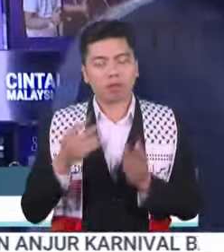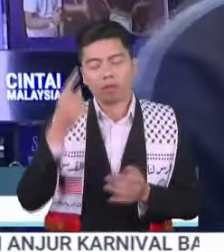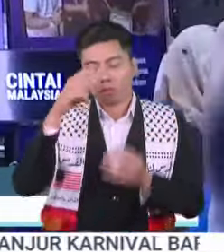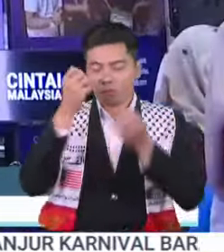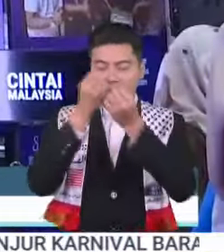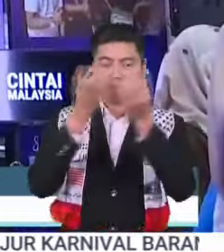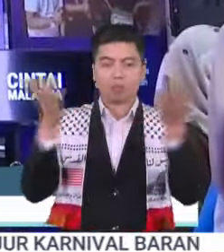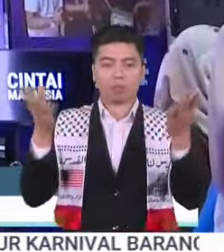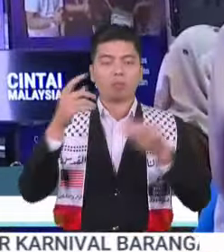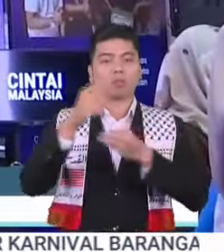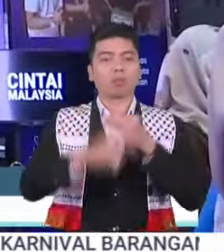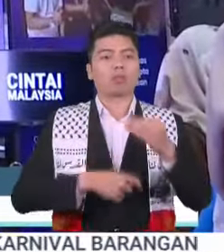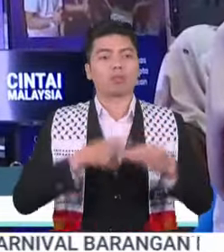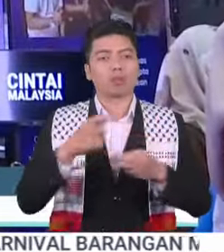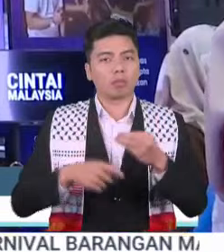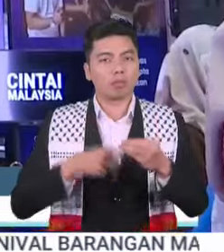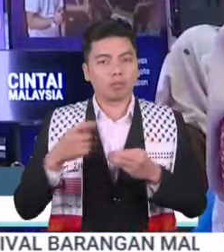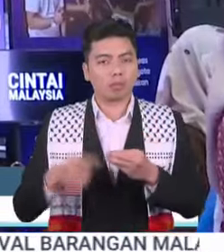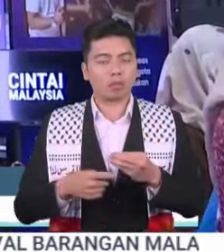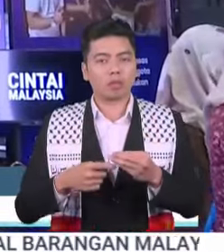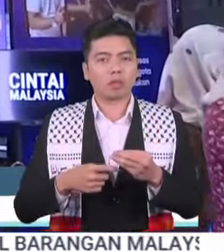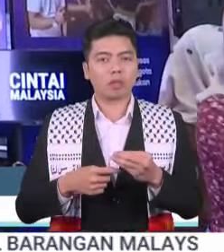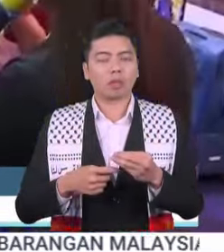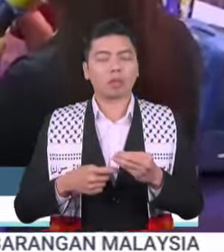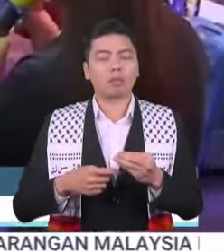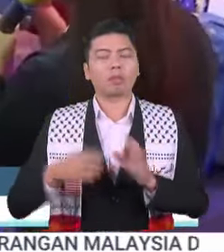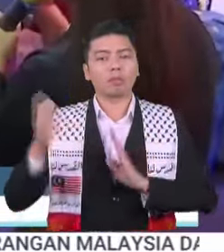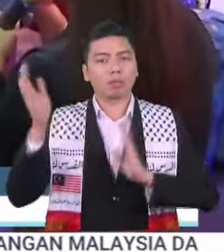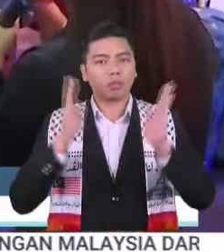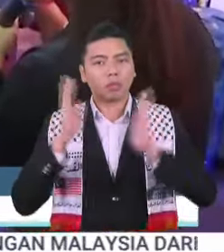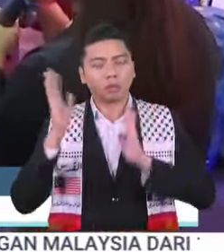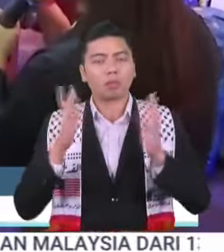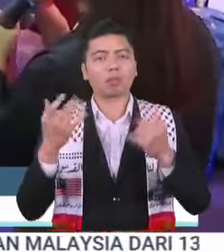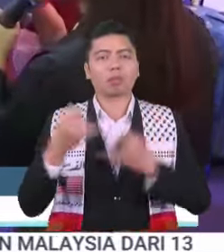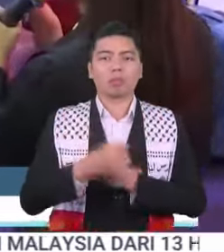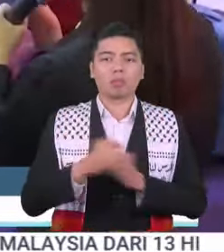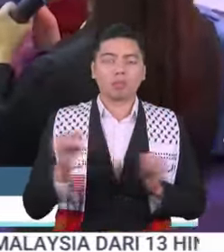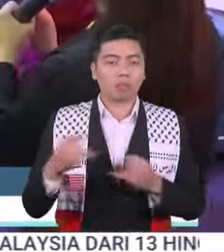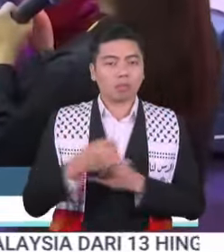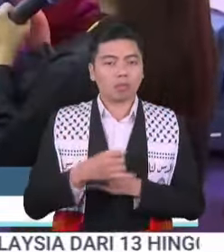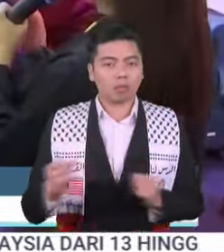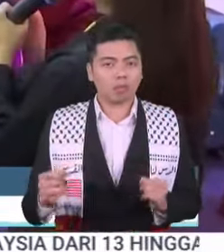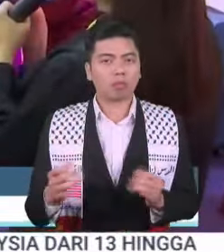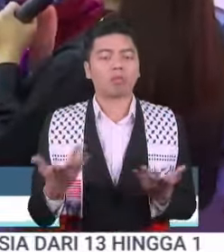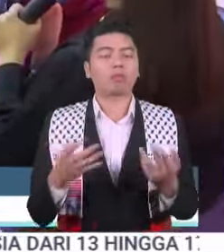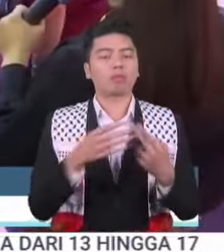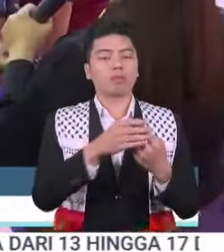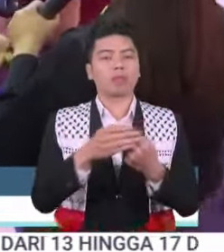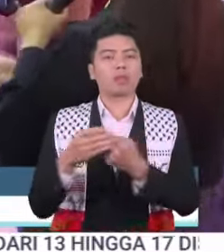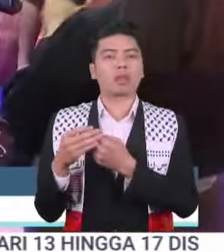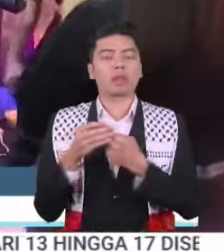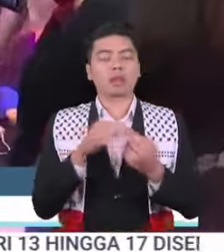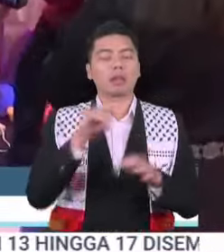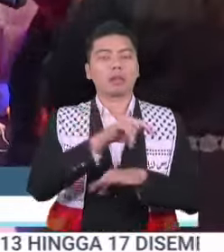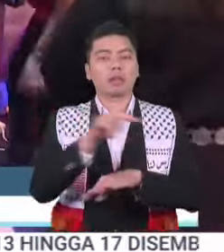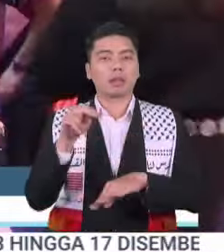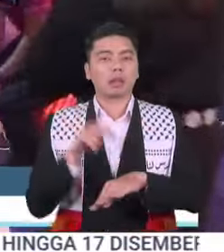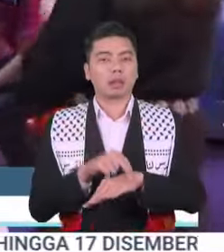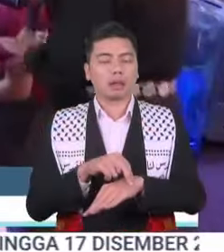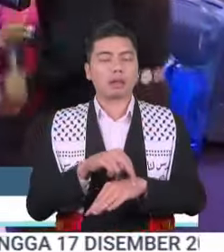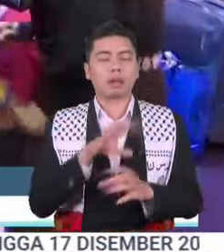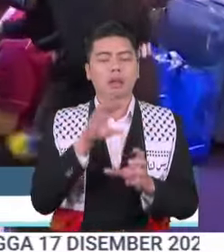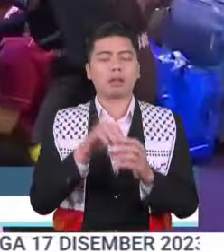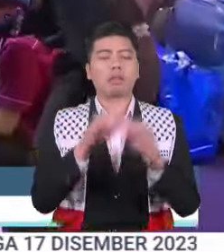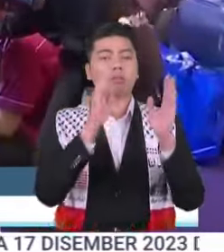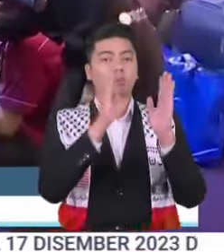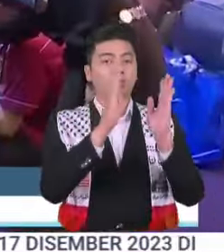maklumat mengenai mediated community melalui JPNIN, Jabatan Perpaduan Negara dan Integrasi Nasional, dan juga pada perpustakaan kami,